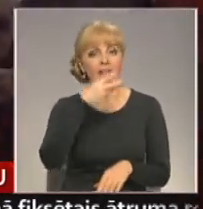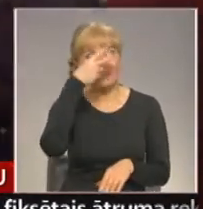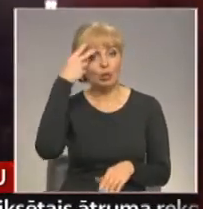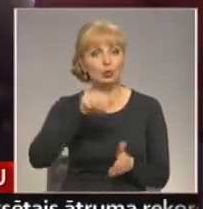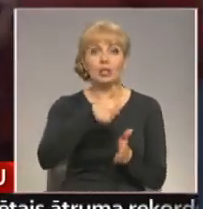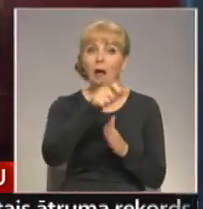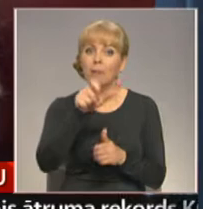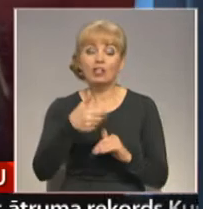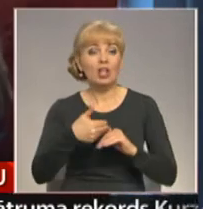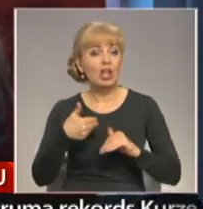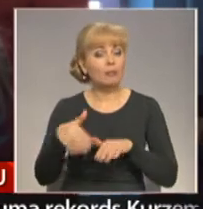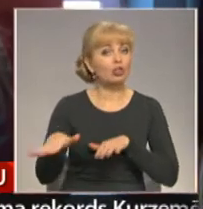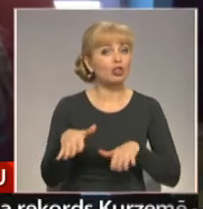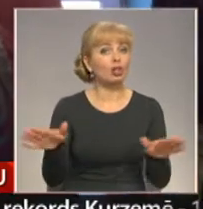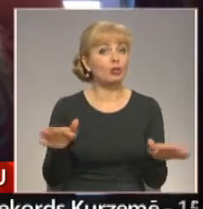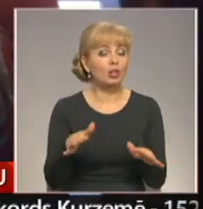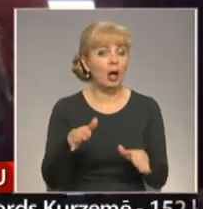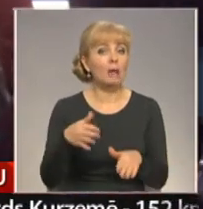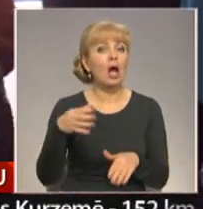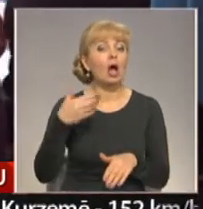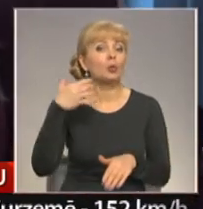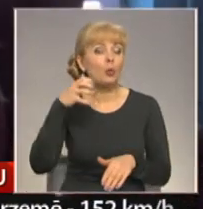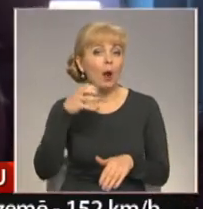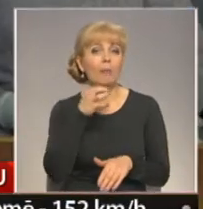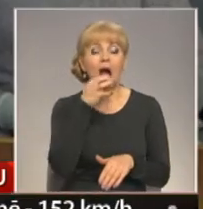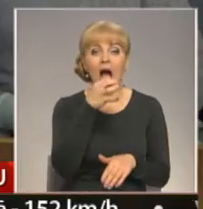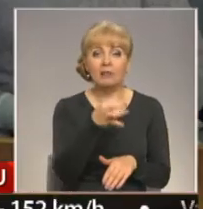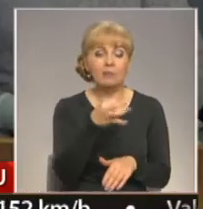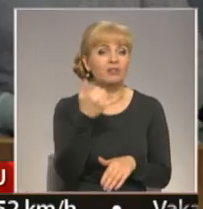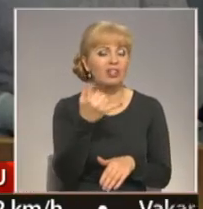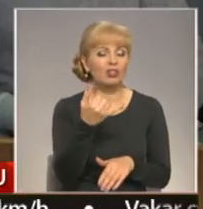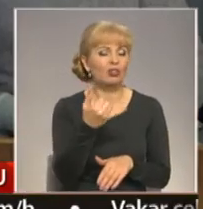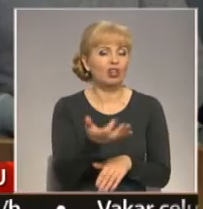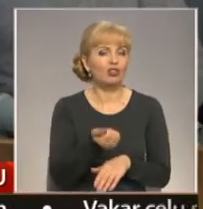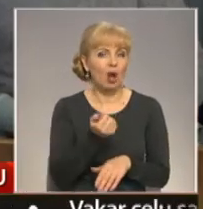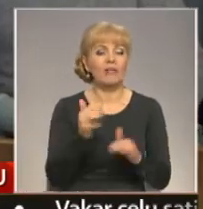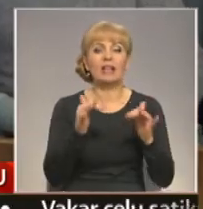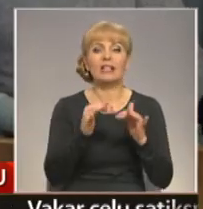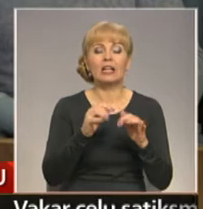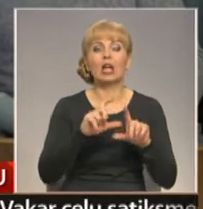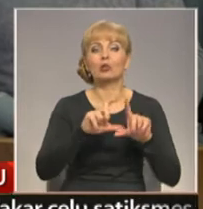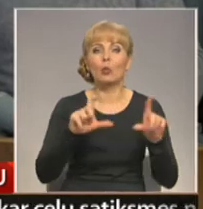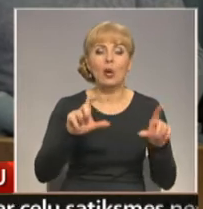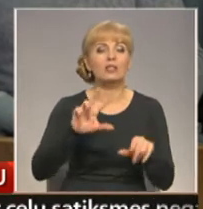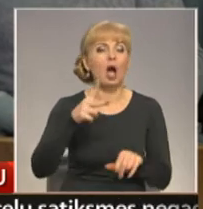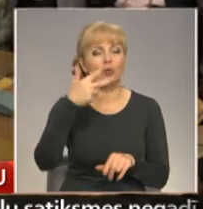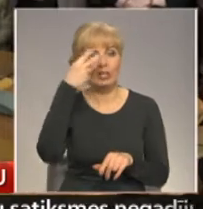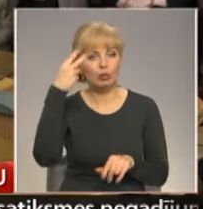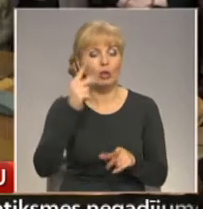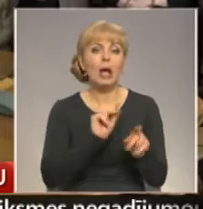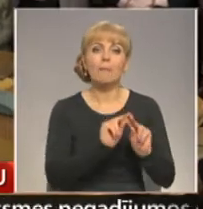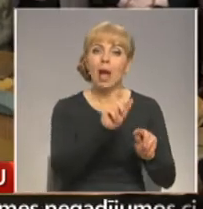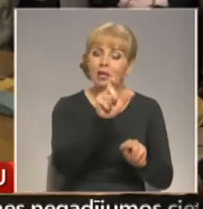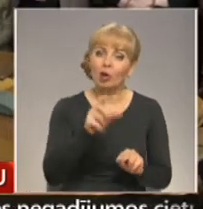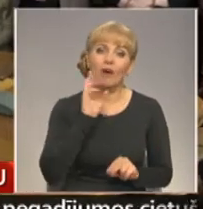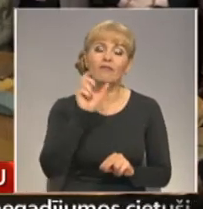iepriekš rīkotajā sapulcē ar domi atbildes uz sev interesējušiem jautājumiem neguva. Viņi pārmet, ka gan internāta skolas, gan 8. Vidusskolas pedagogi, vecāki